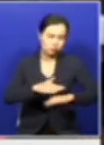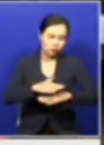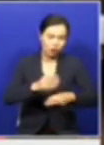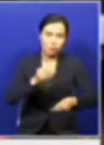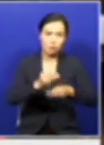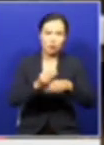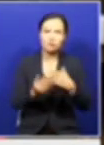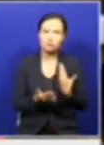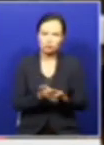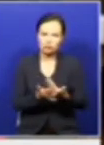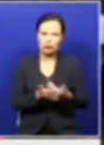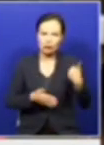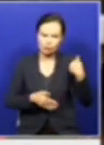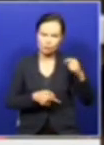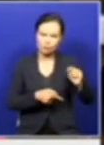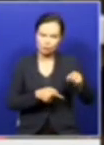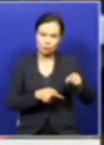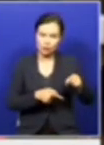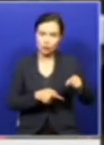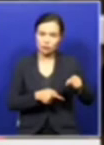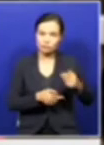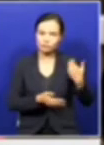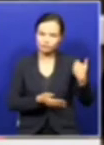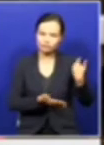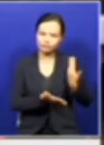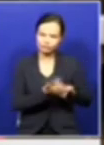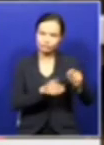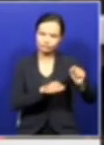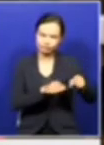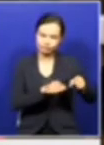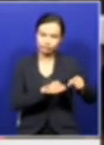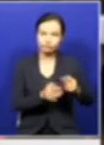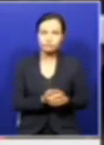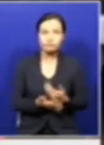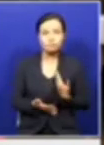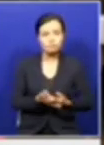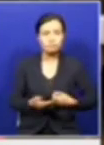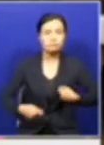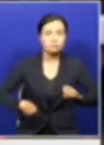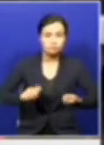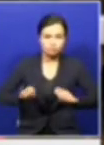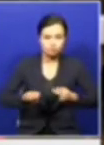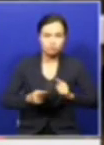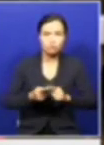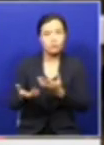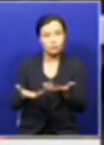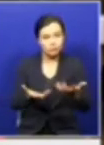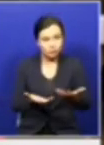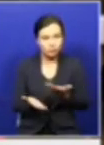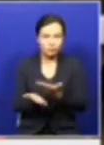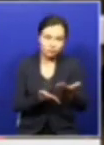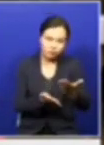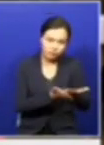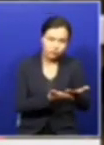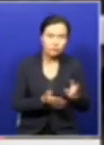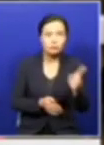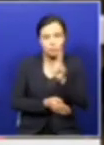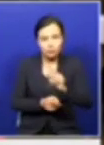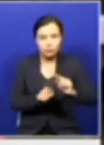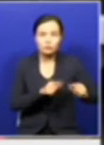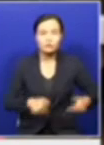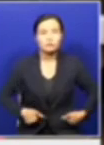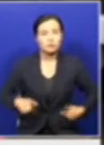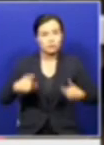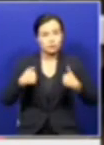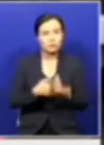ปไหนครับท่านประธานครับเงินที่เขามีอยู่เขาก็ต้องนำมาจับจ่ายใช้สอยในการซื้อหาข้าวของเครื่องใช้ซึ่งเขา